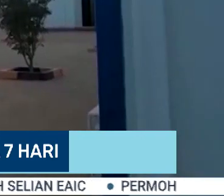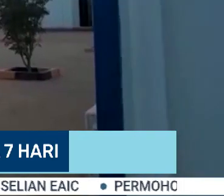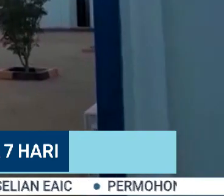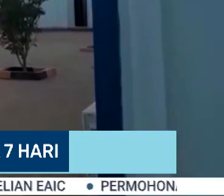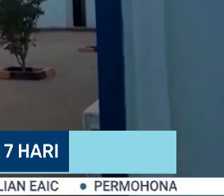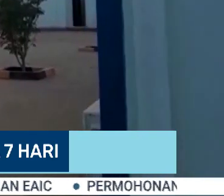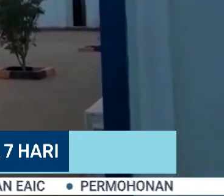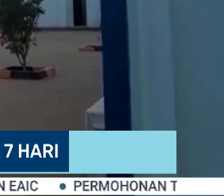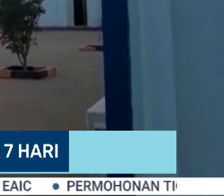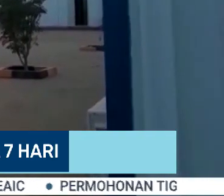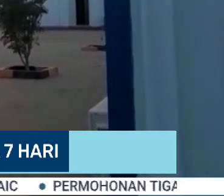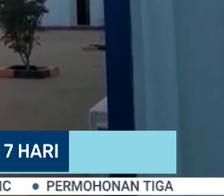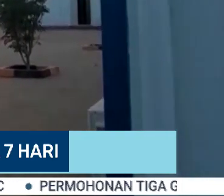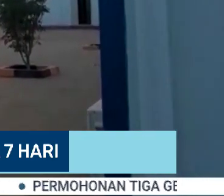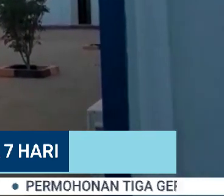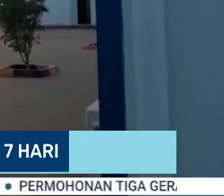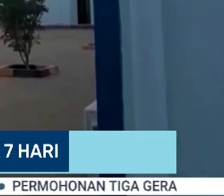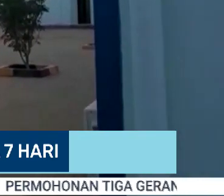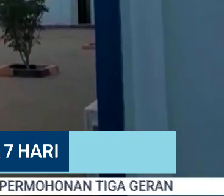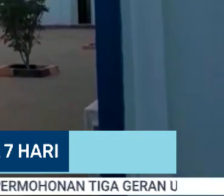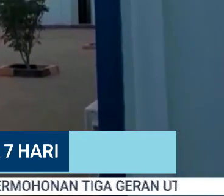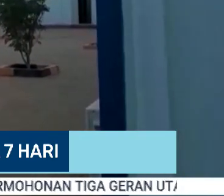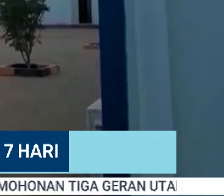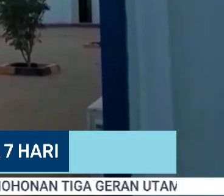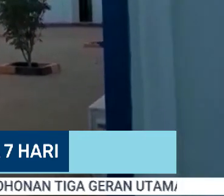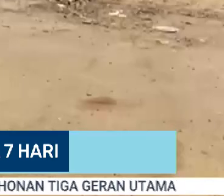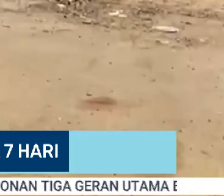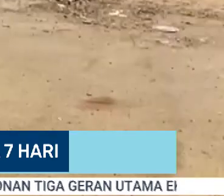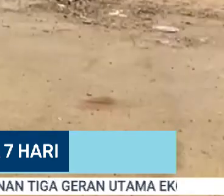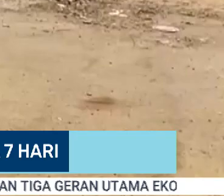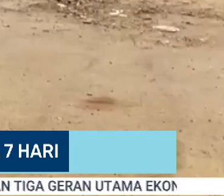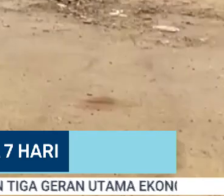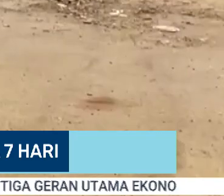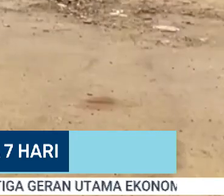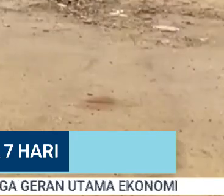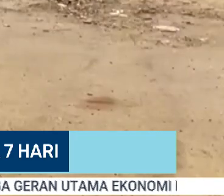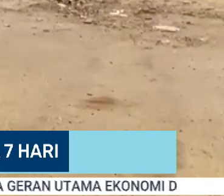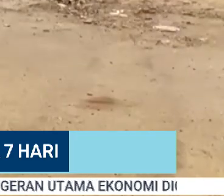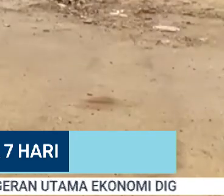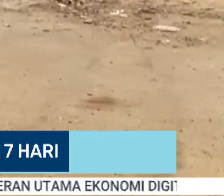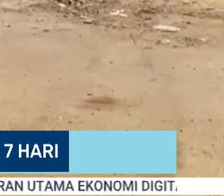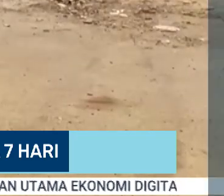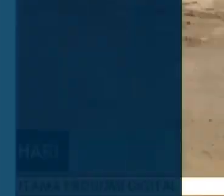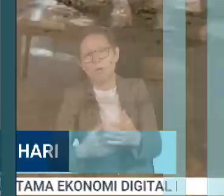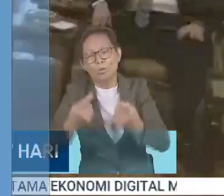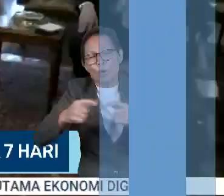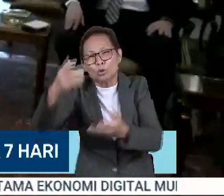diplomatik sedang diperhebatkan untuk menamatkan perang yang sudah berurutan selama lebih 2 minggu itu